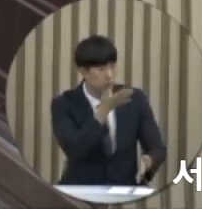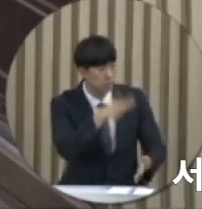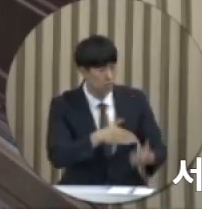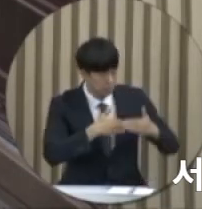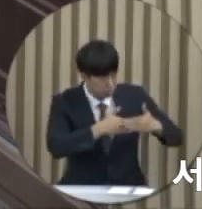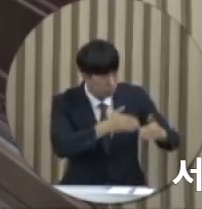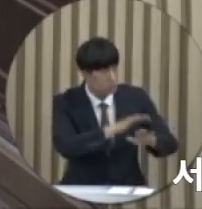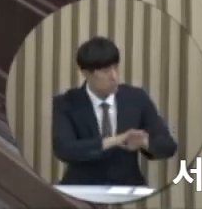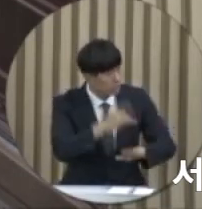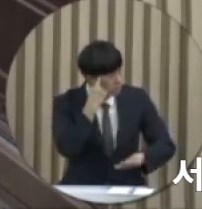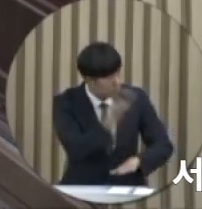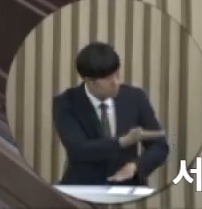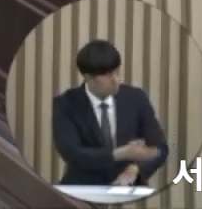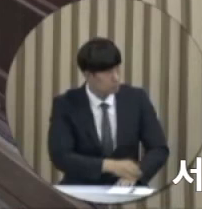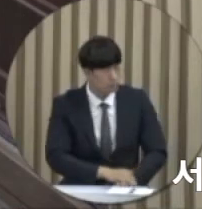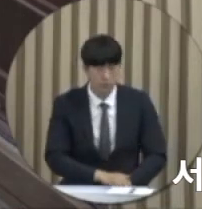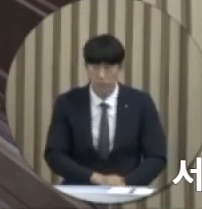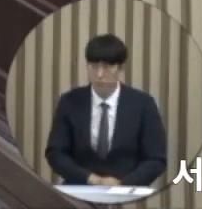잘 되고 계시나요?